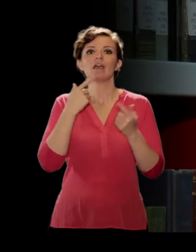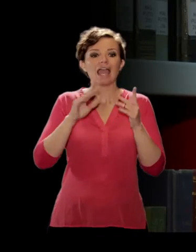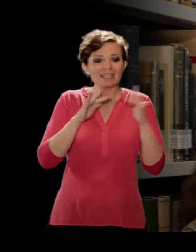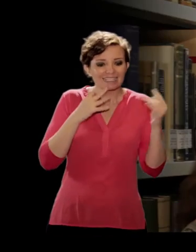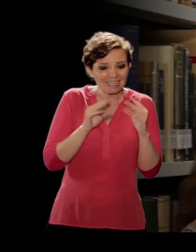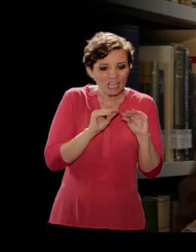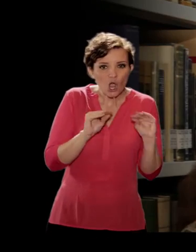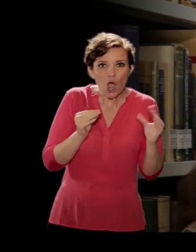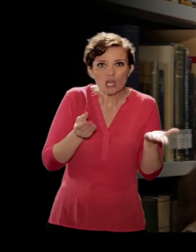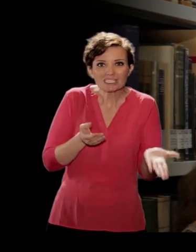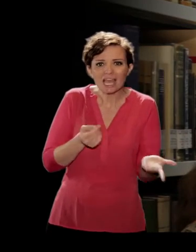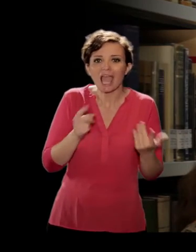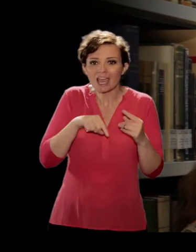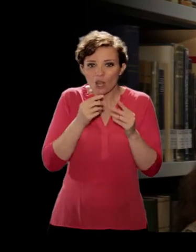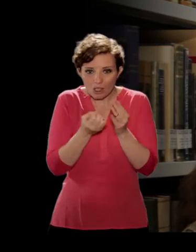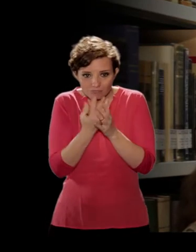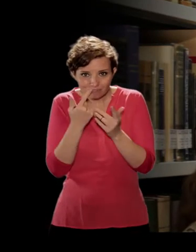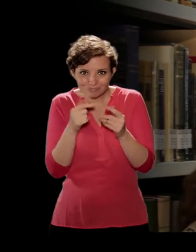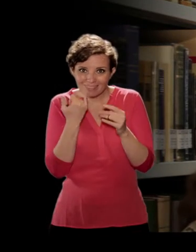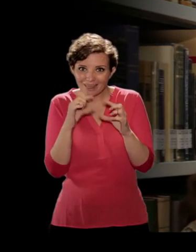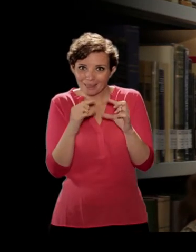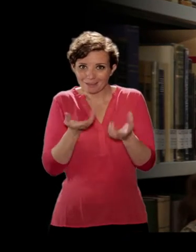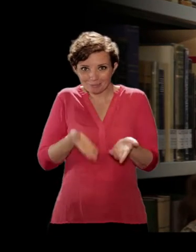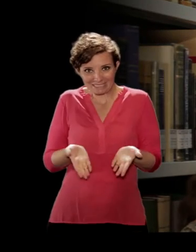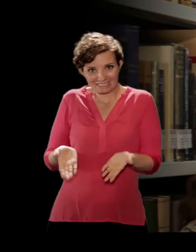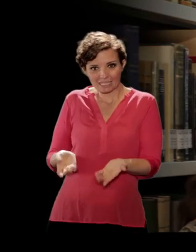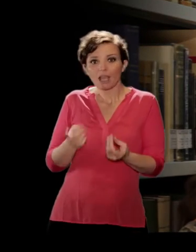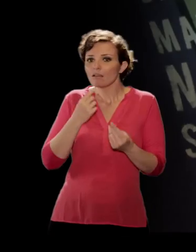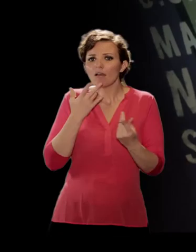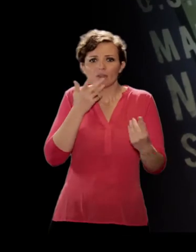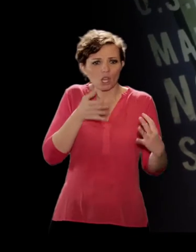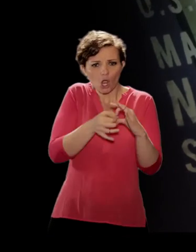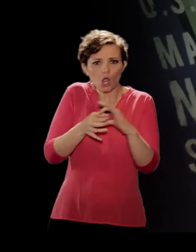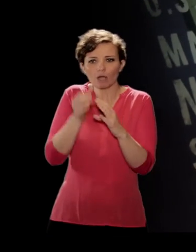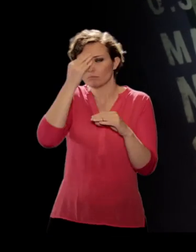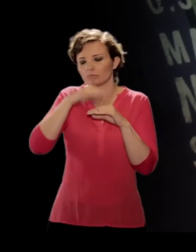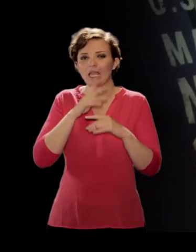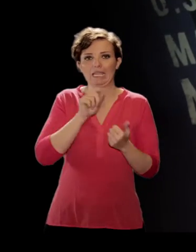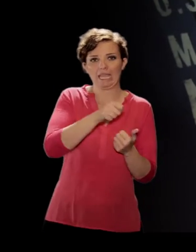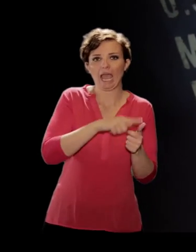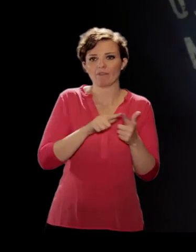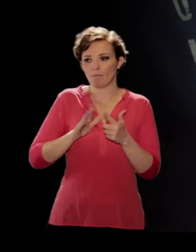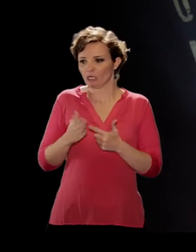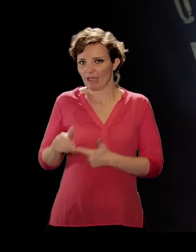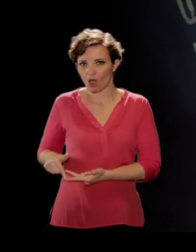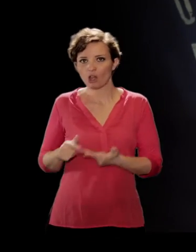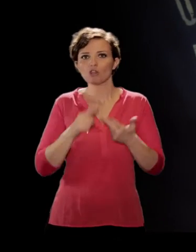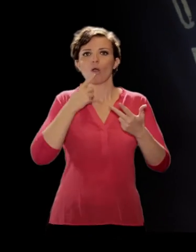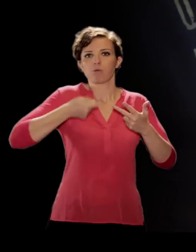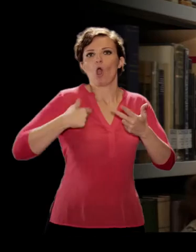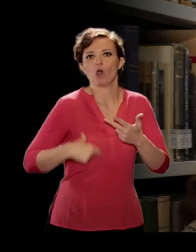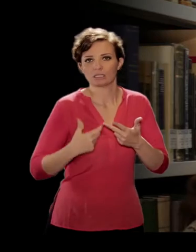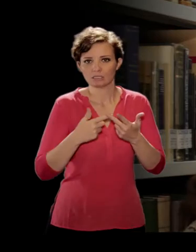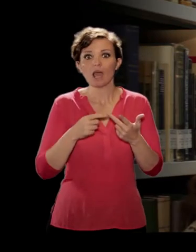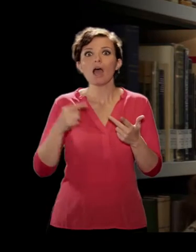cose e abbiamo sviluppato questo piccolo dispositivo che uno collega alle cose per lui importanti, quindi le chiavi, il portafoglio, la borsa e